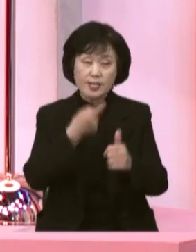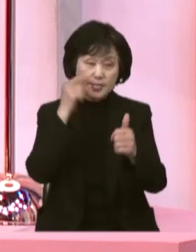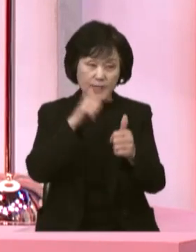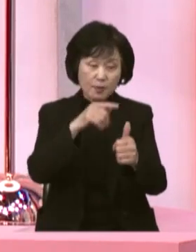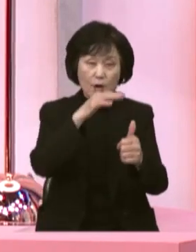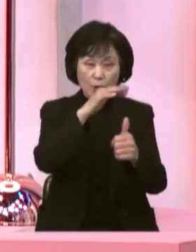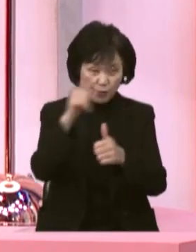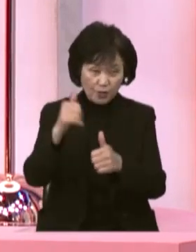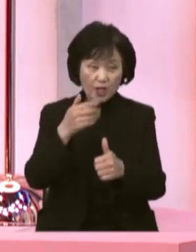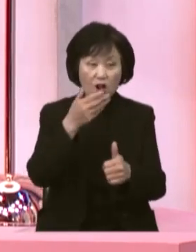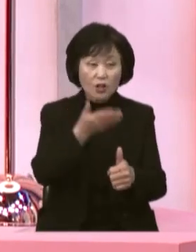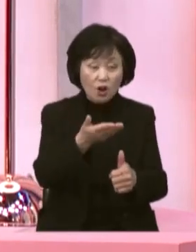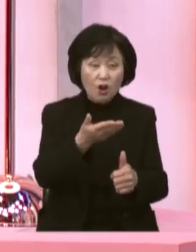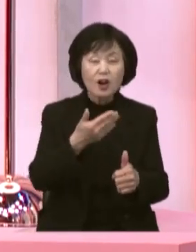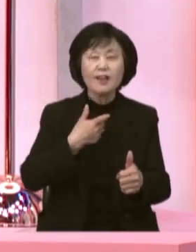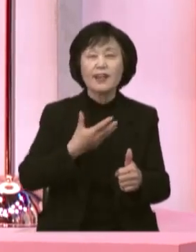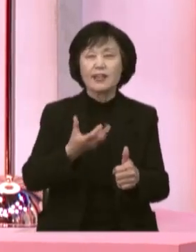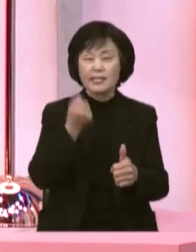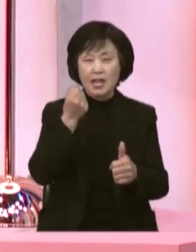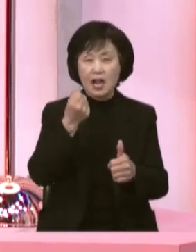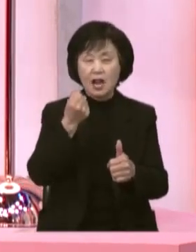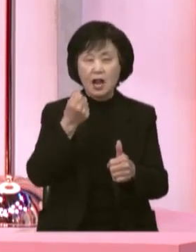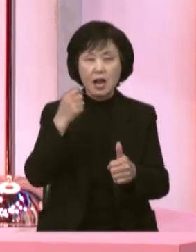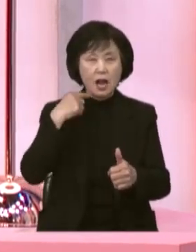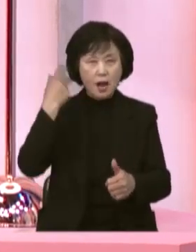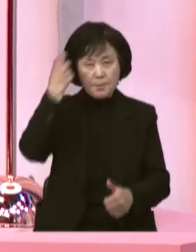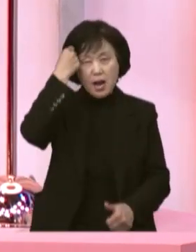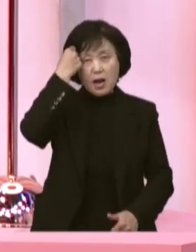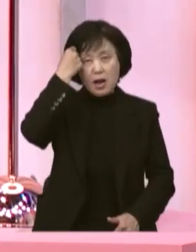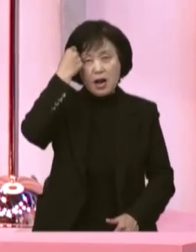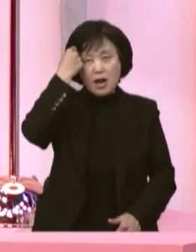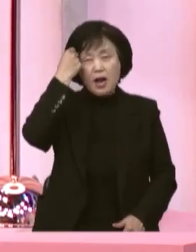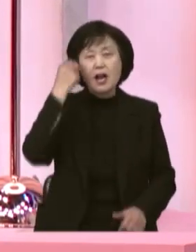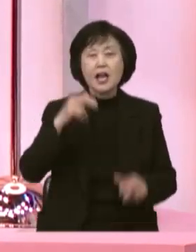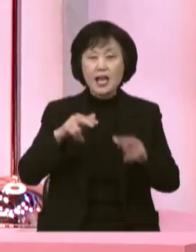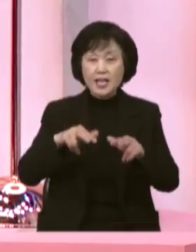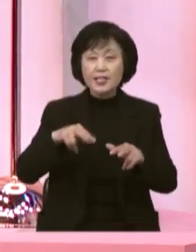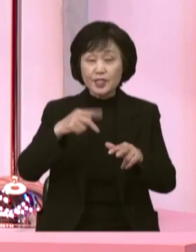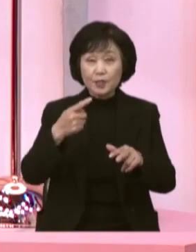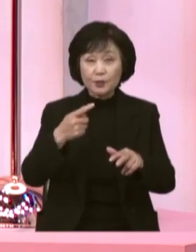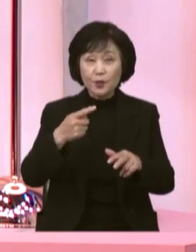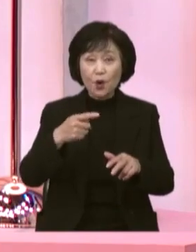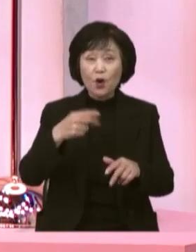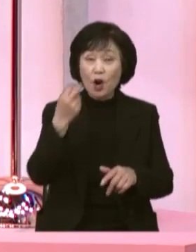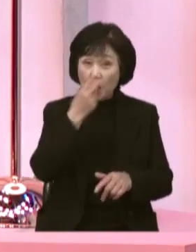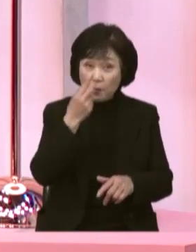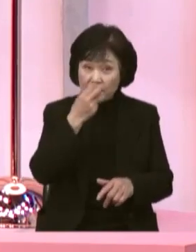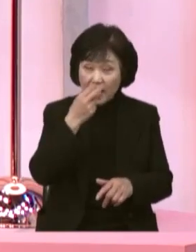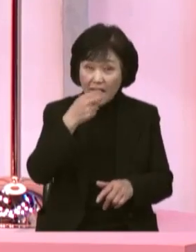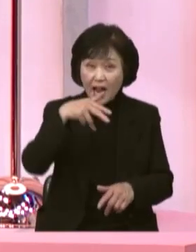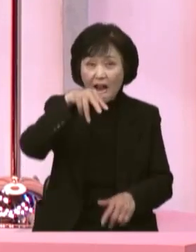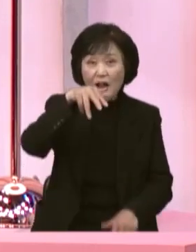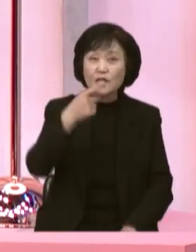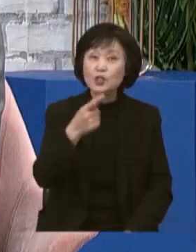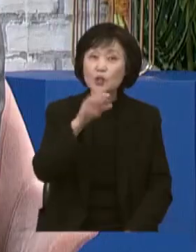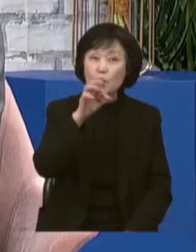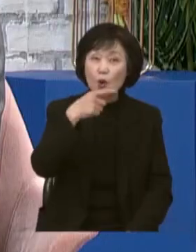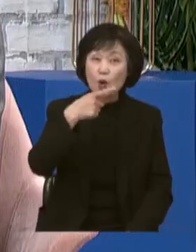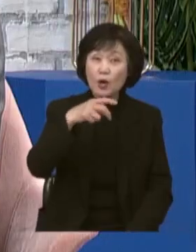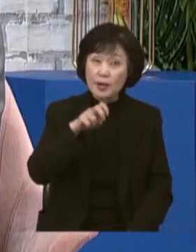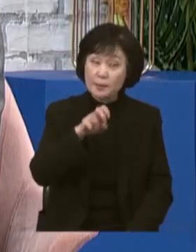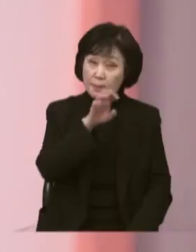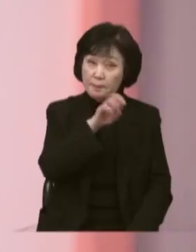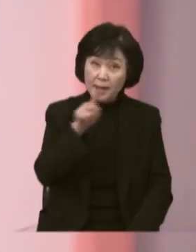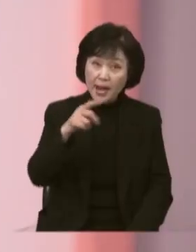뭐 하든 그 점 때문에 아 네 하나님 아이고 그럼요 그럼 예 예. 증거가 예. 있으니 잘하게 아 예 예 그럼요. 아니 그러면 그게 정확히